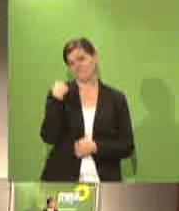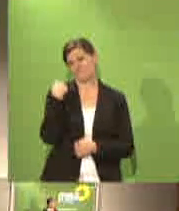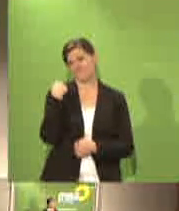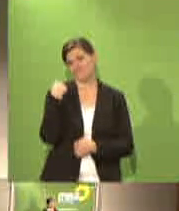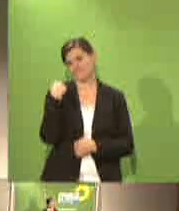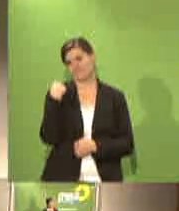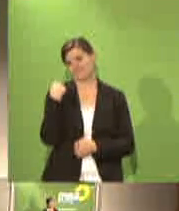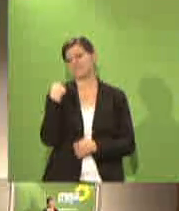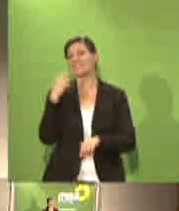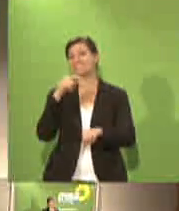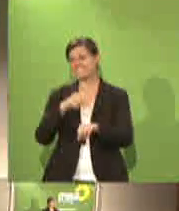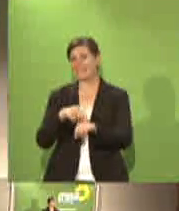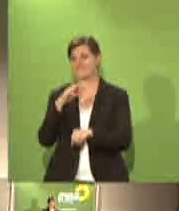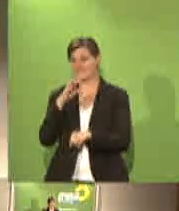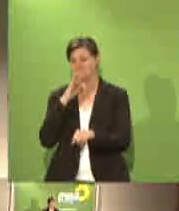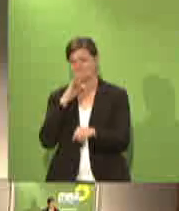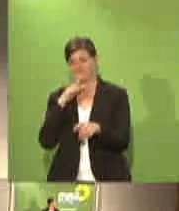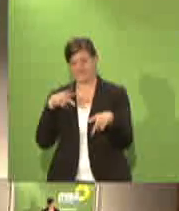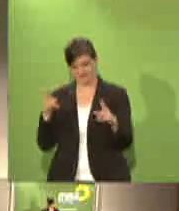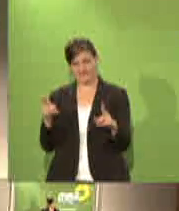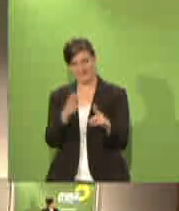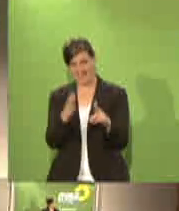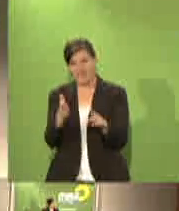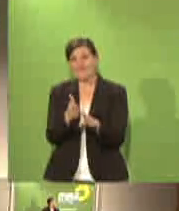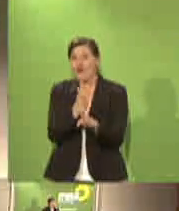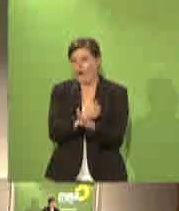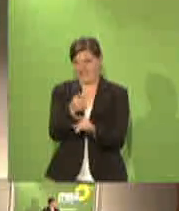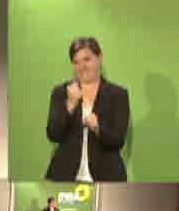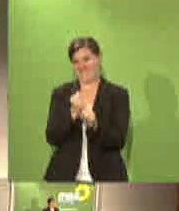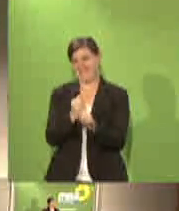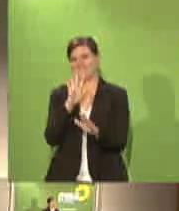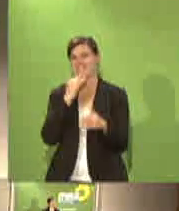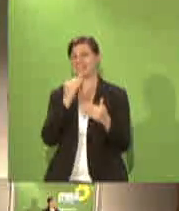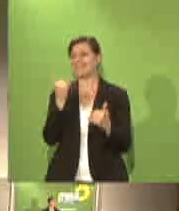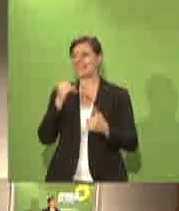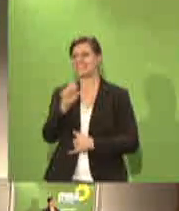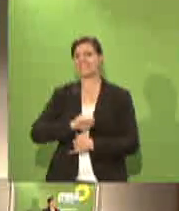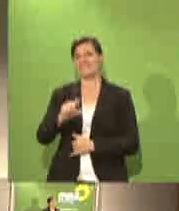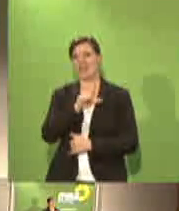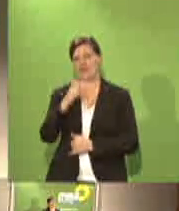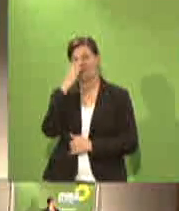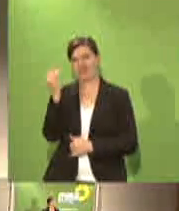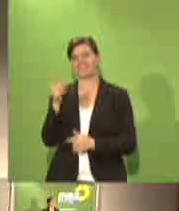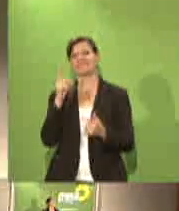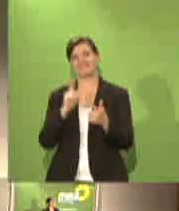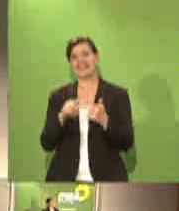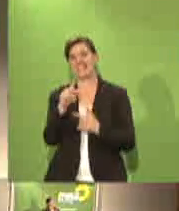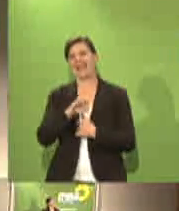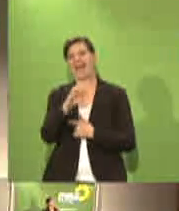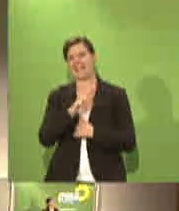vor dem Limit deiner Redezeit auch fertig geworden bist. Als Nächste Silvia Löhrmann, dann Eyüp Odabaşı, danach